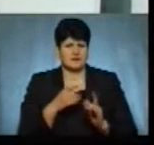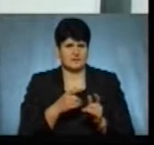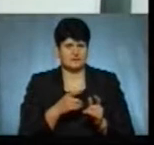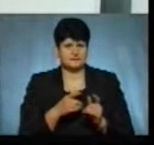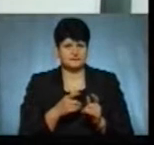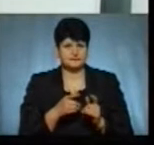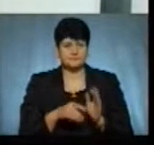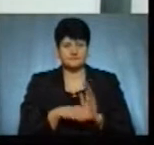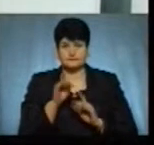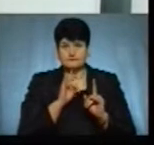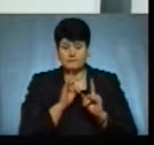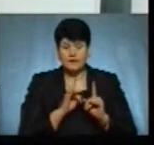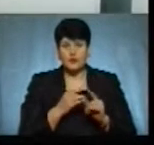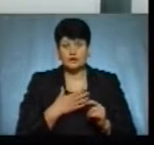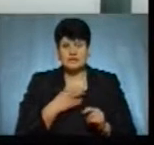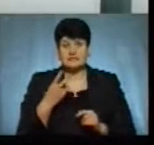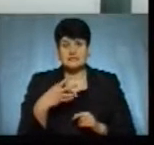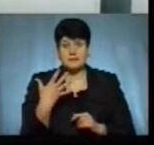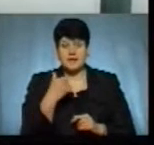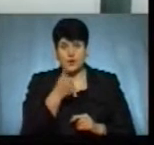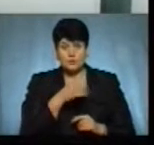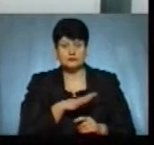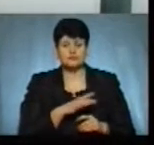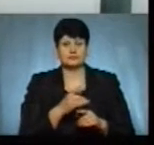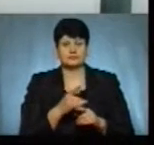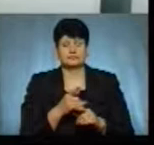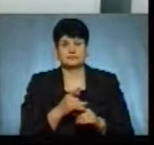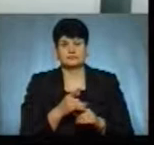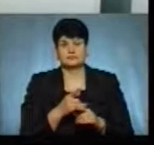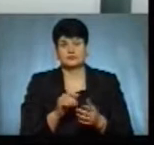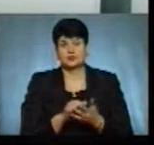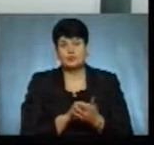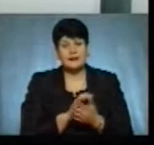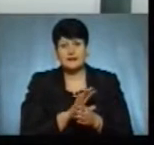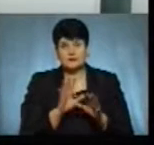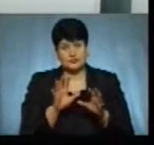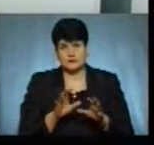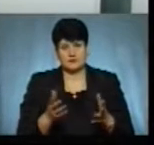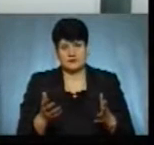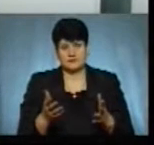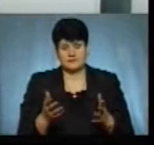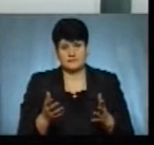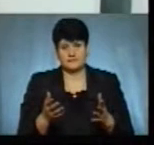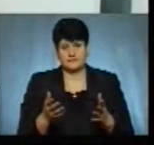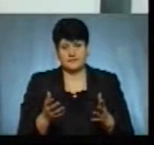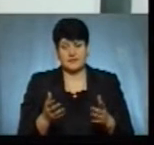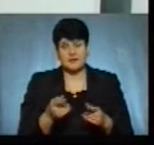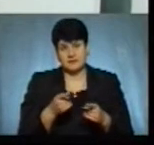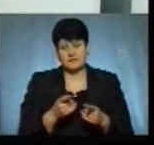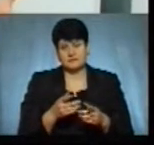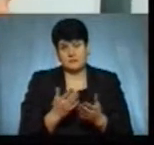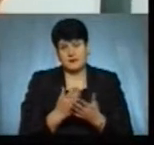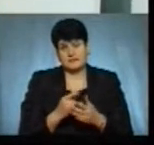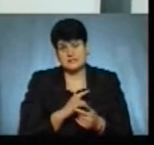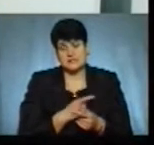нас 25 років діяв декрет, який не є законодавчим, це нормативний акт, але він мав силу закону